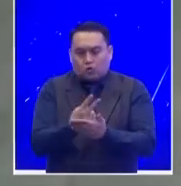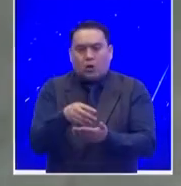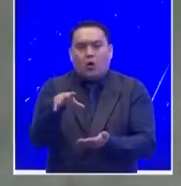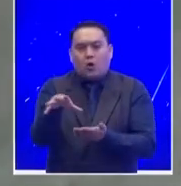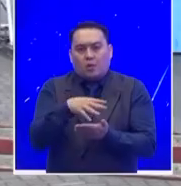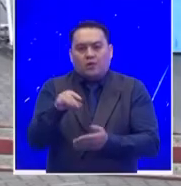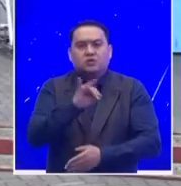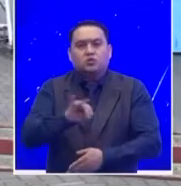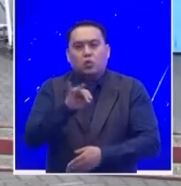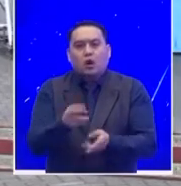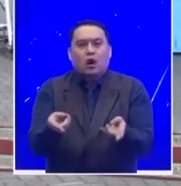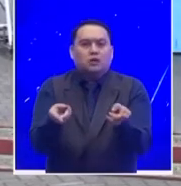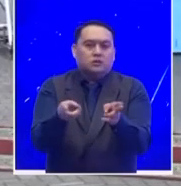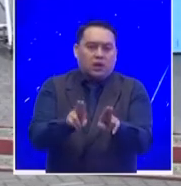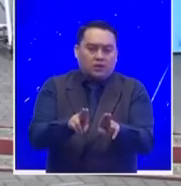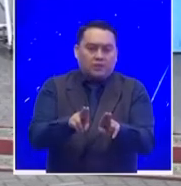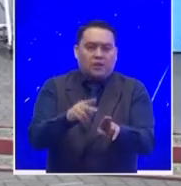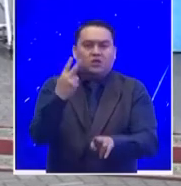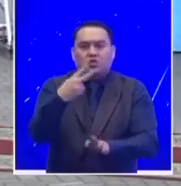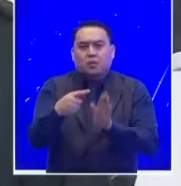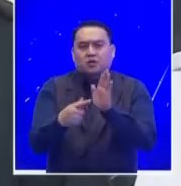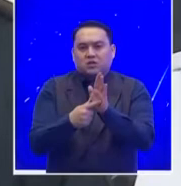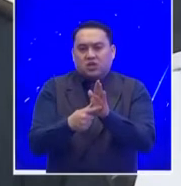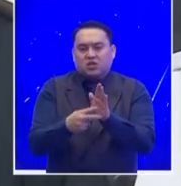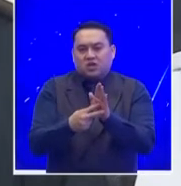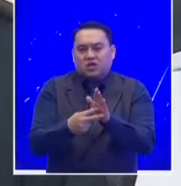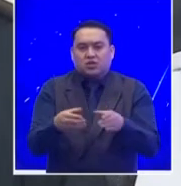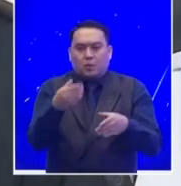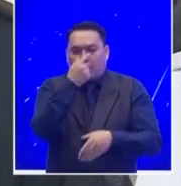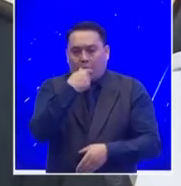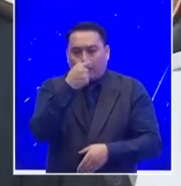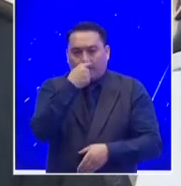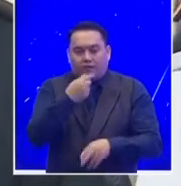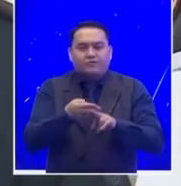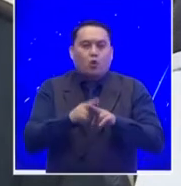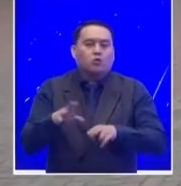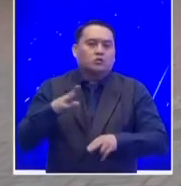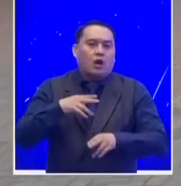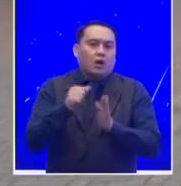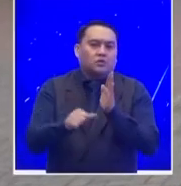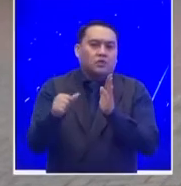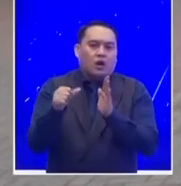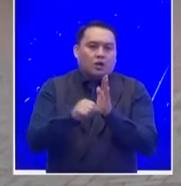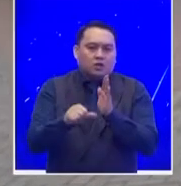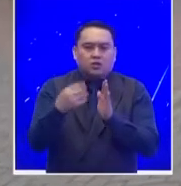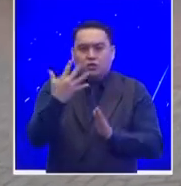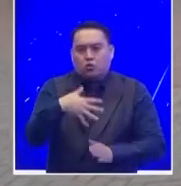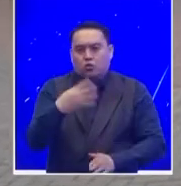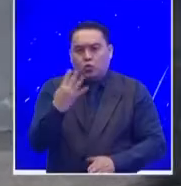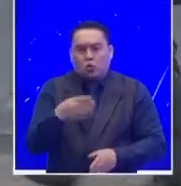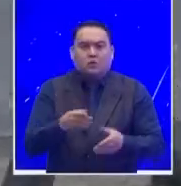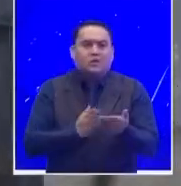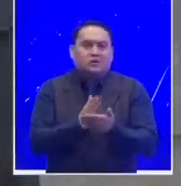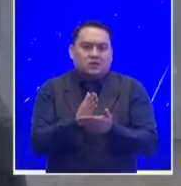тарихта қалды. Алаңға жиналғандар 28 Панфиловшы батырдың ерлігін айтысты. 100-ге тарта 66-54 әскери бөлімінің